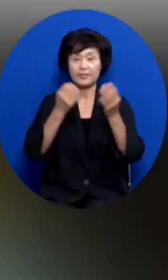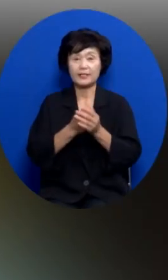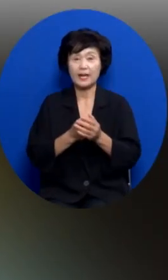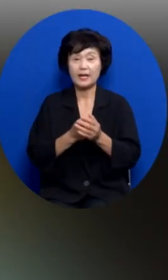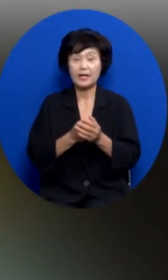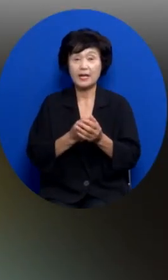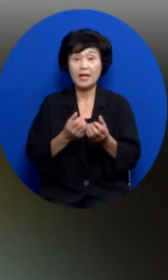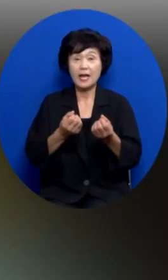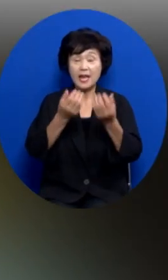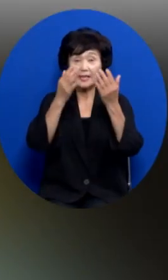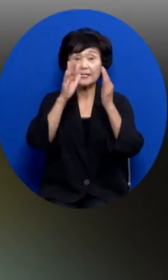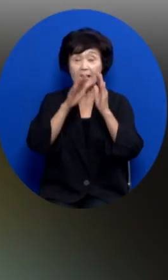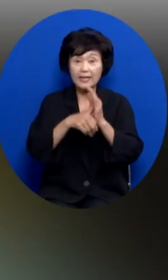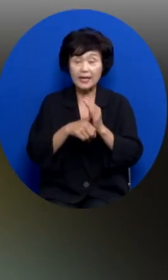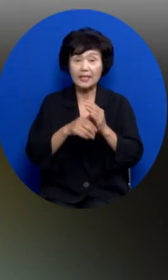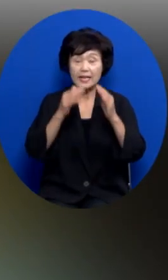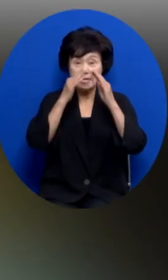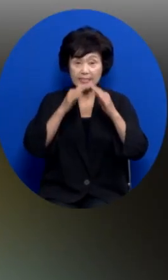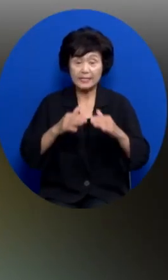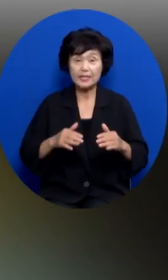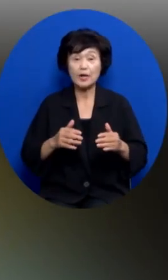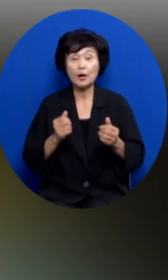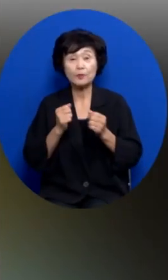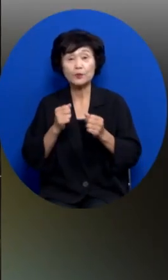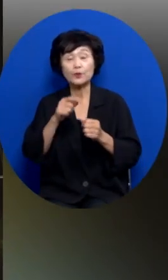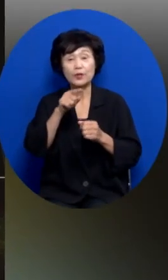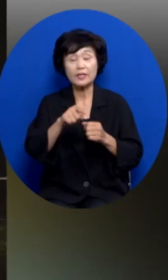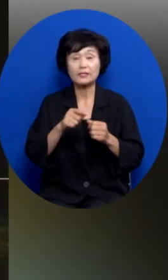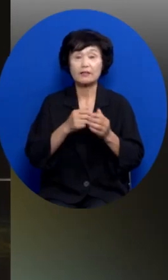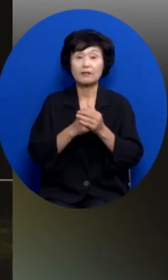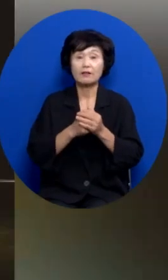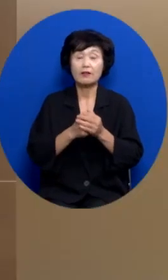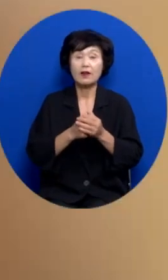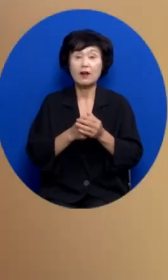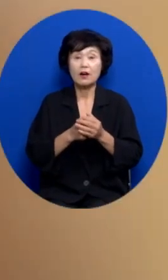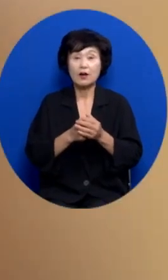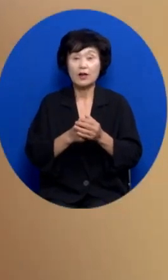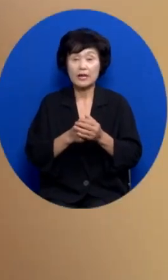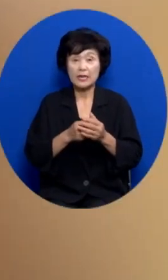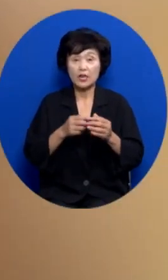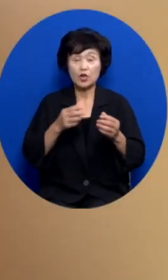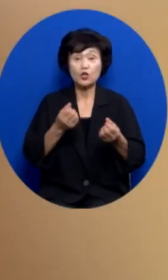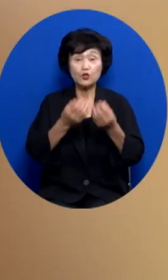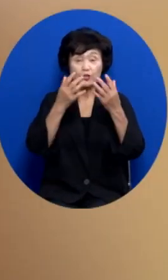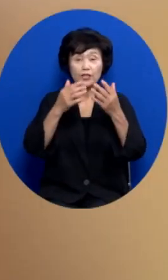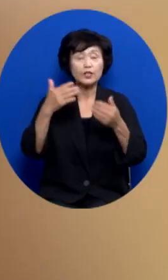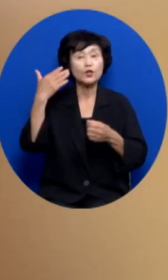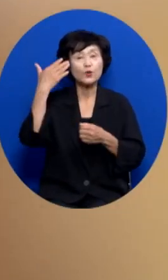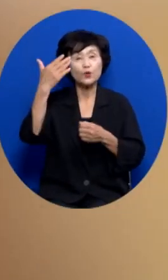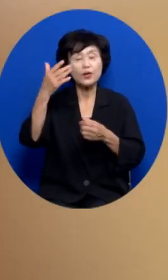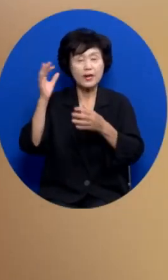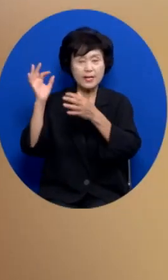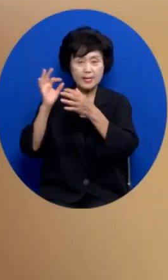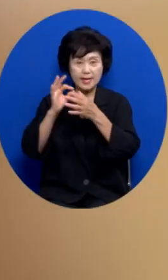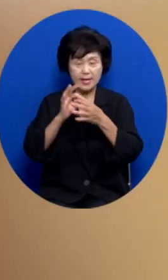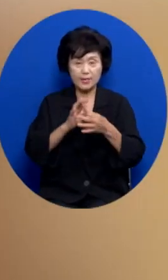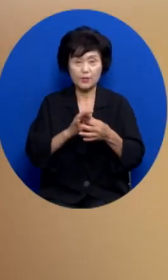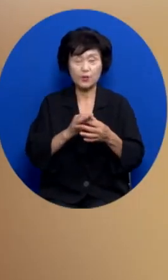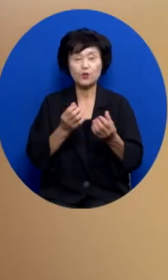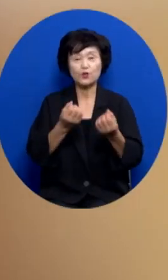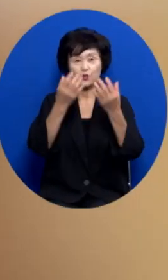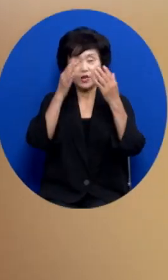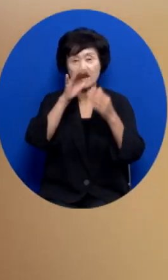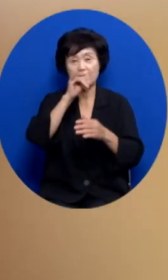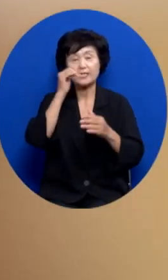개막식은 전라북도 전주시 국립무형유산원 중정에서 열리며 축제는 9일 동안 이어집니다.